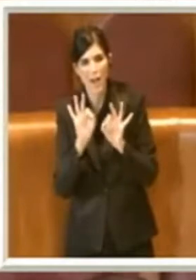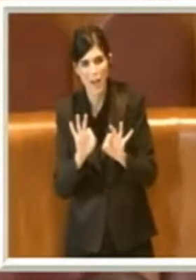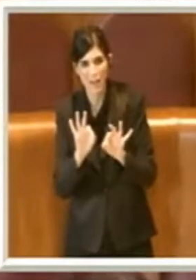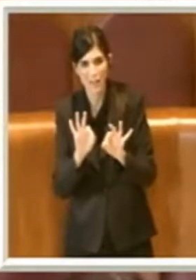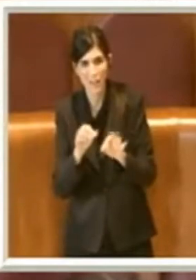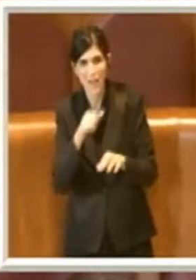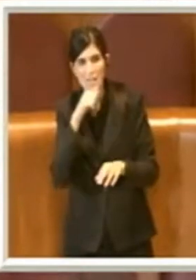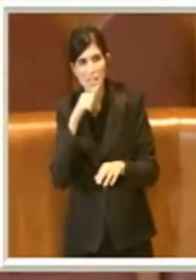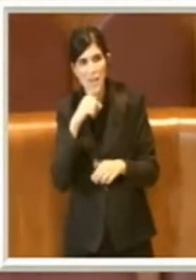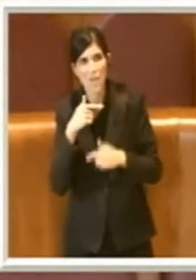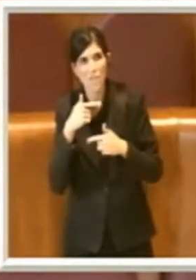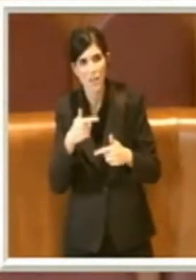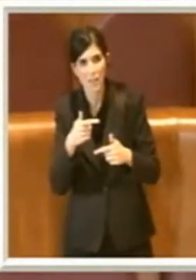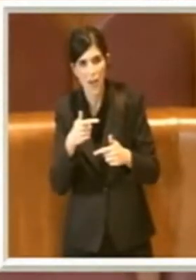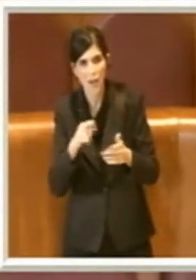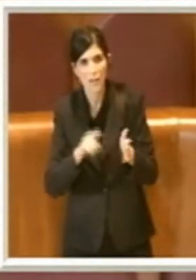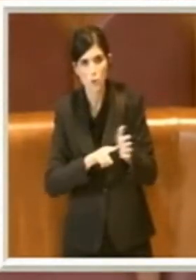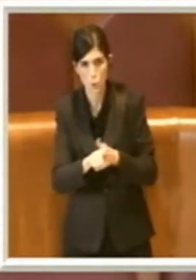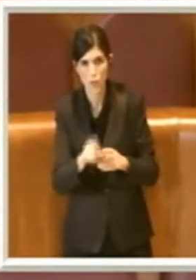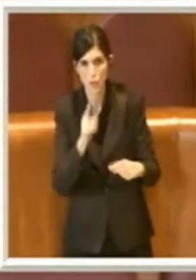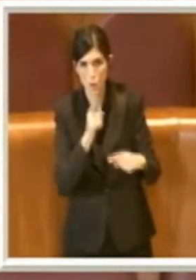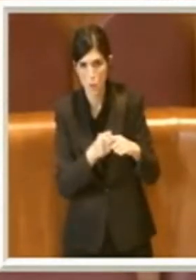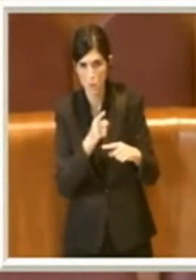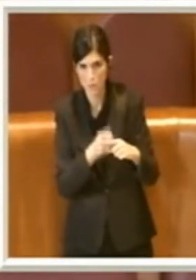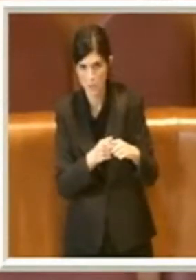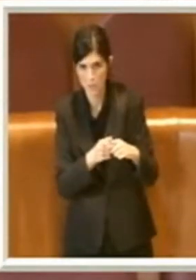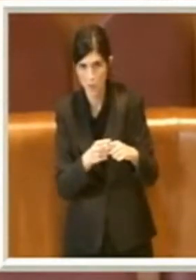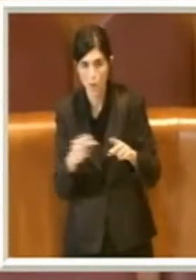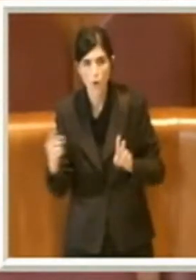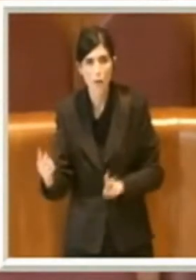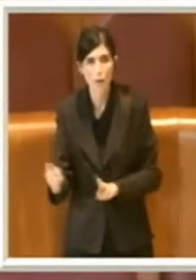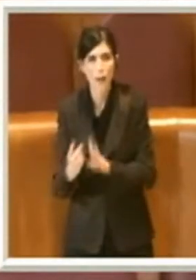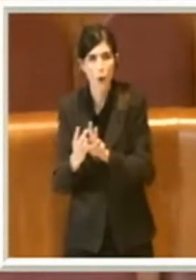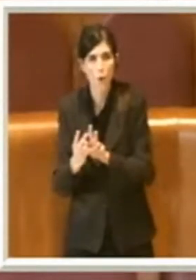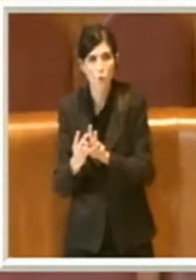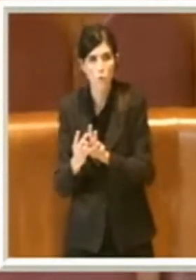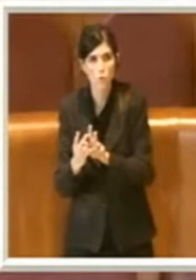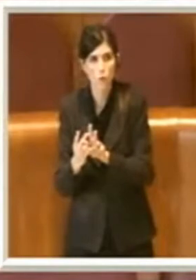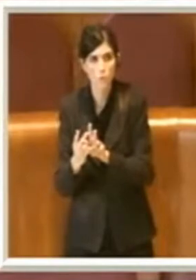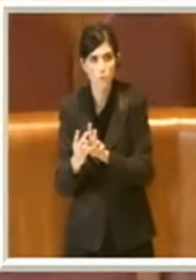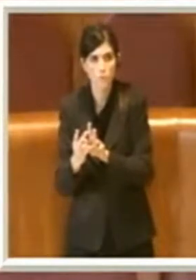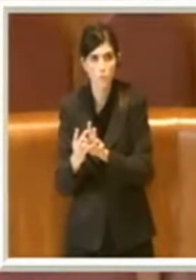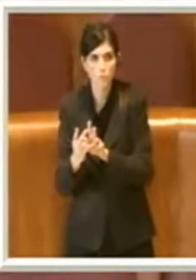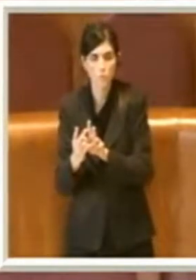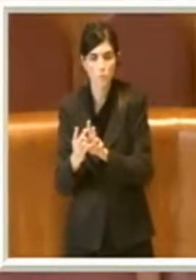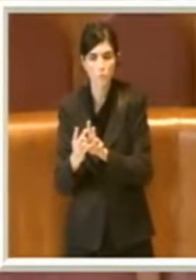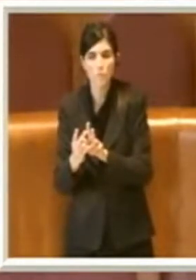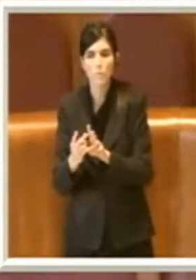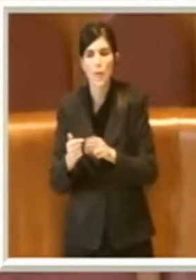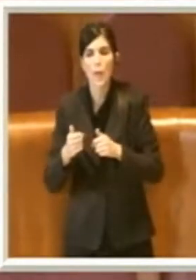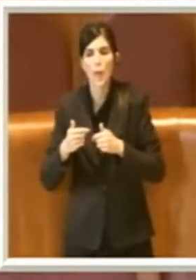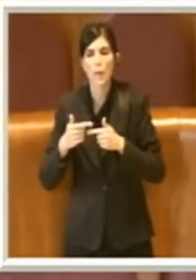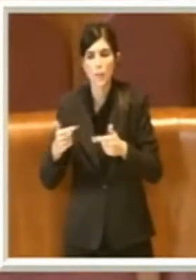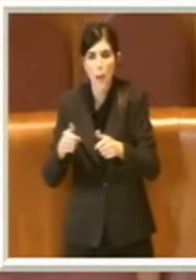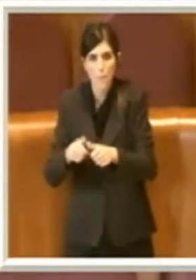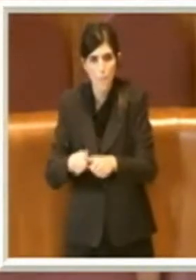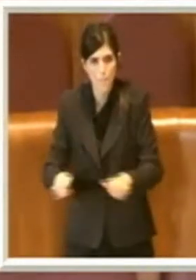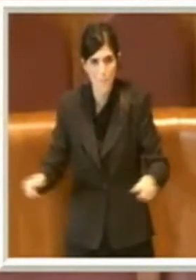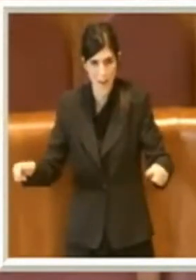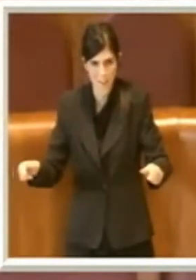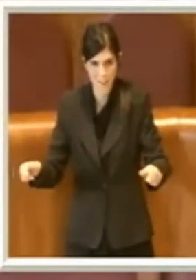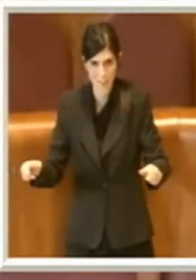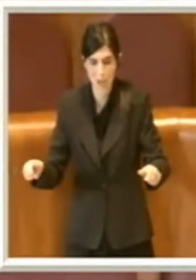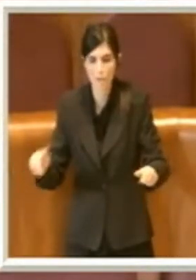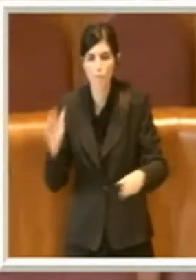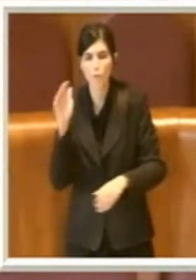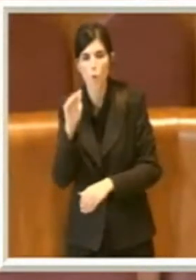di categoria, un incontro che ha gettato le basi per un dialogo